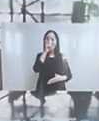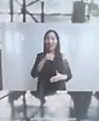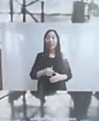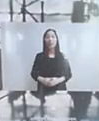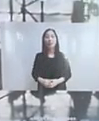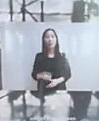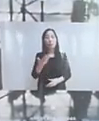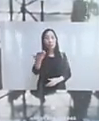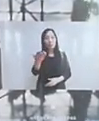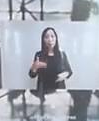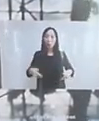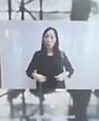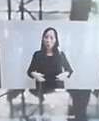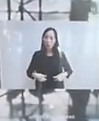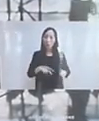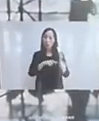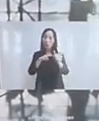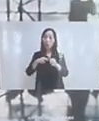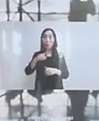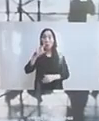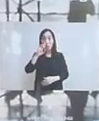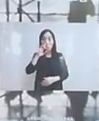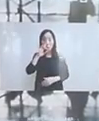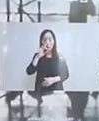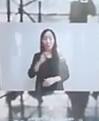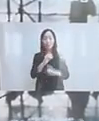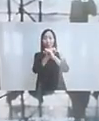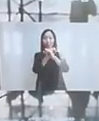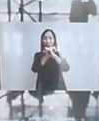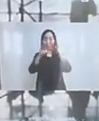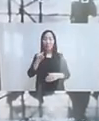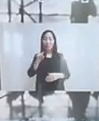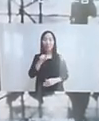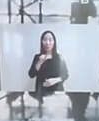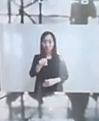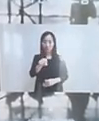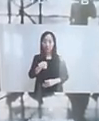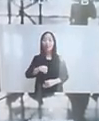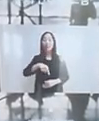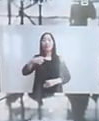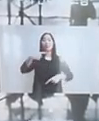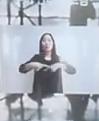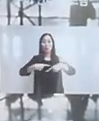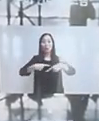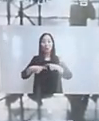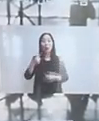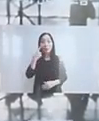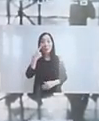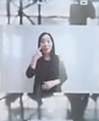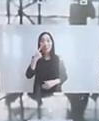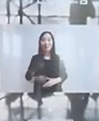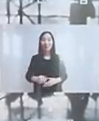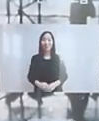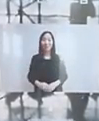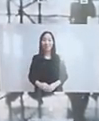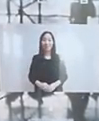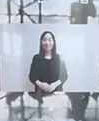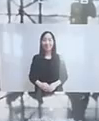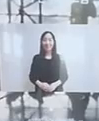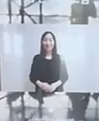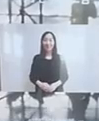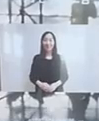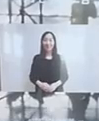버벅이는 영상이 좀 있는데, 실제로 이제 이쪽에 보시면 이제 수어를 하고 나면 이쪽에 여기서 이제 약도가 큼지막하게 나오는 걸 보실 수가